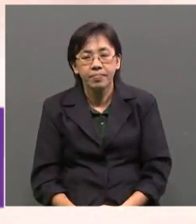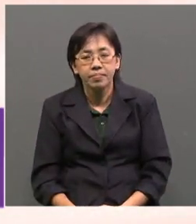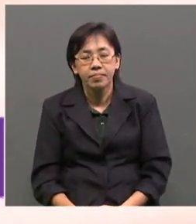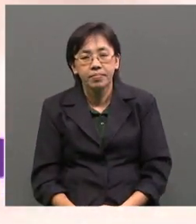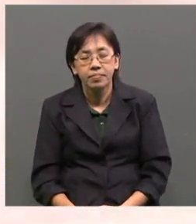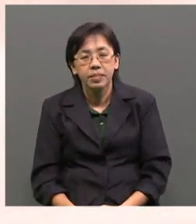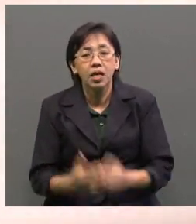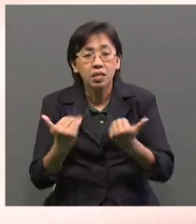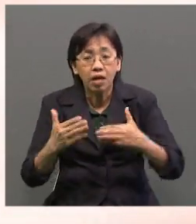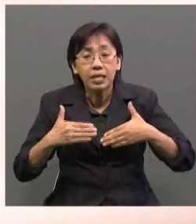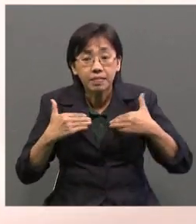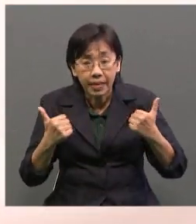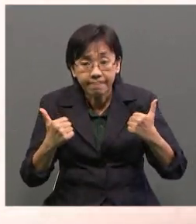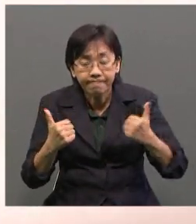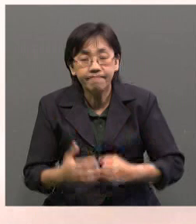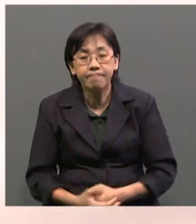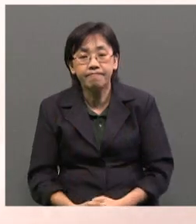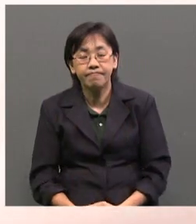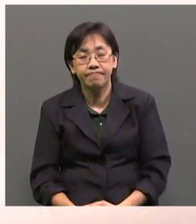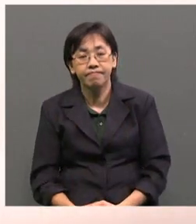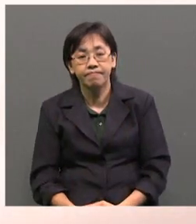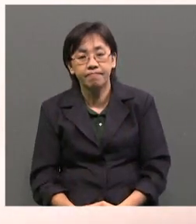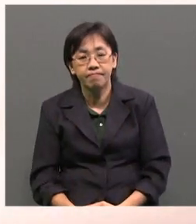ล้วตอนนี้สบายดีเนาะ